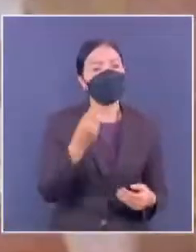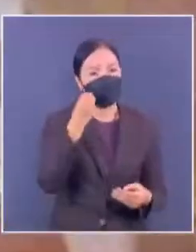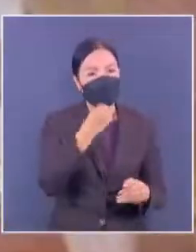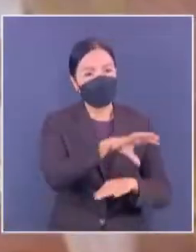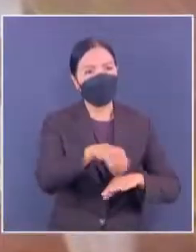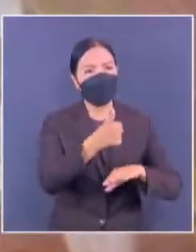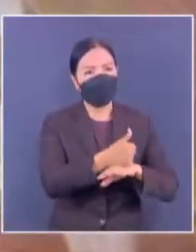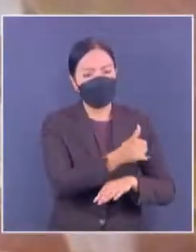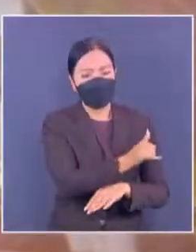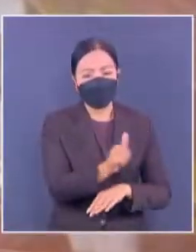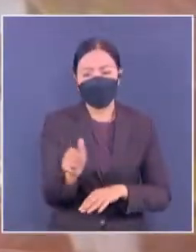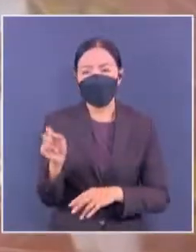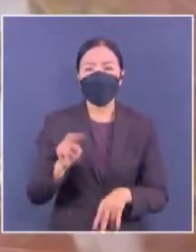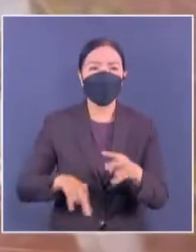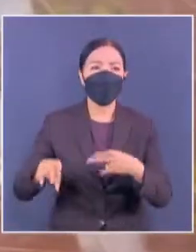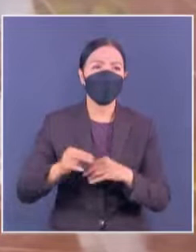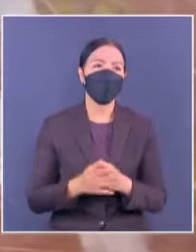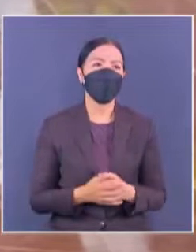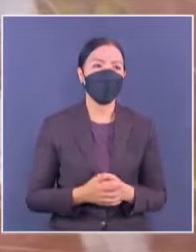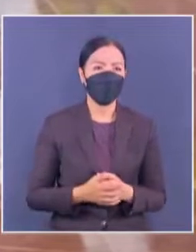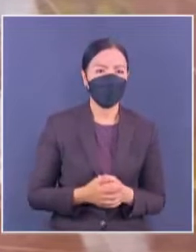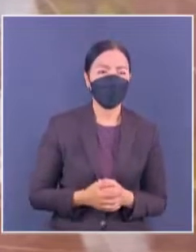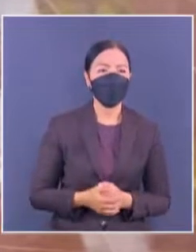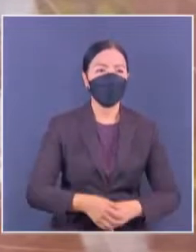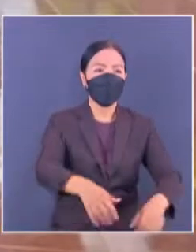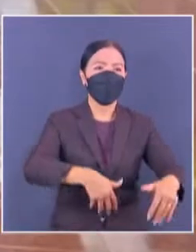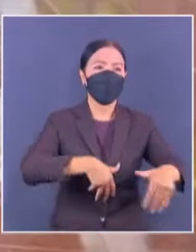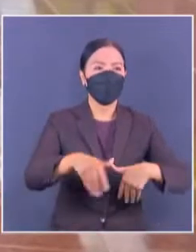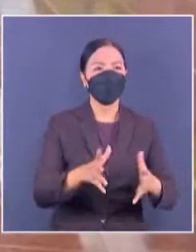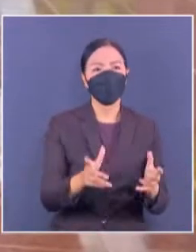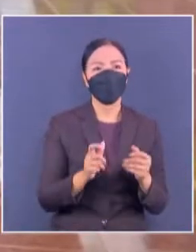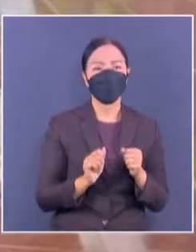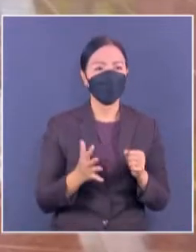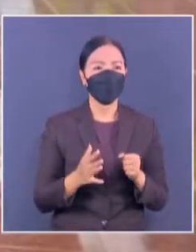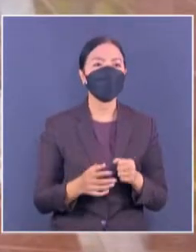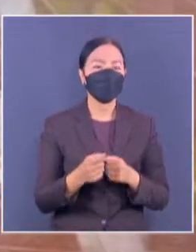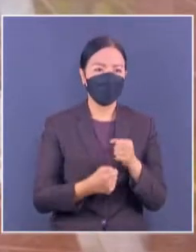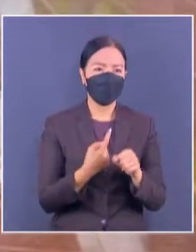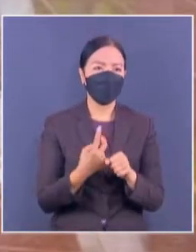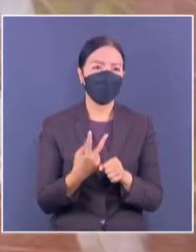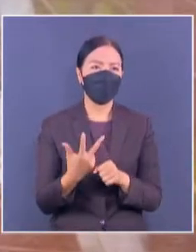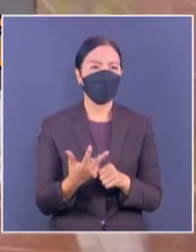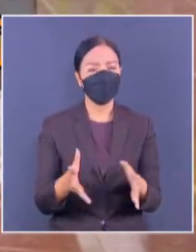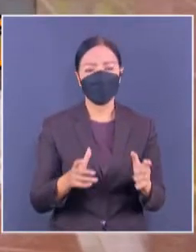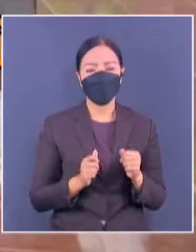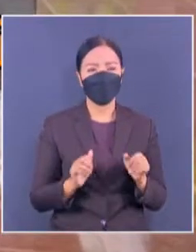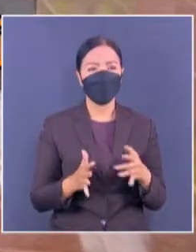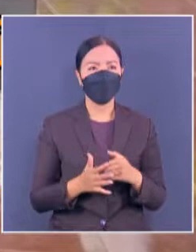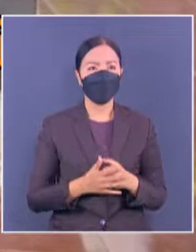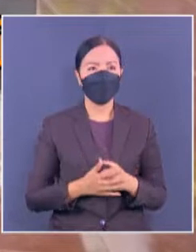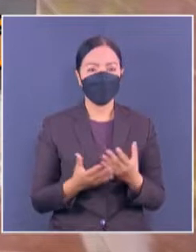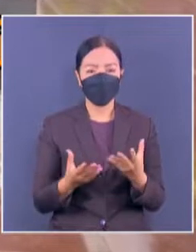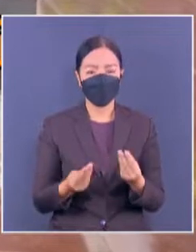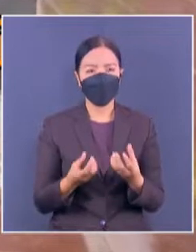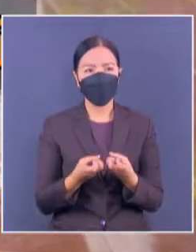ว่าหมู่บ้านเราเนี่ยมีประชาคมตั้งแต่3ปีแล้วว่าไม่อนุญาตให้ผู้ใดผู้หนึ่งผู้ประกอบการเนี่ยขุดดินขุดทร